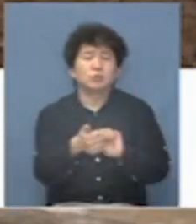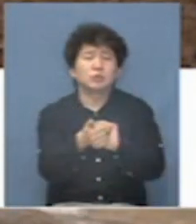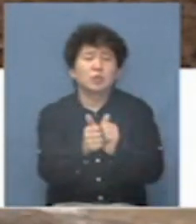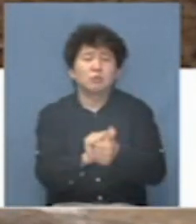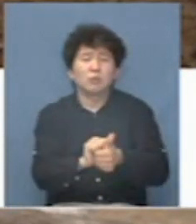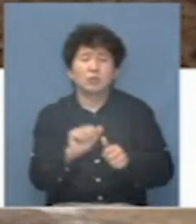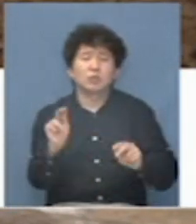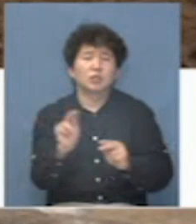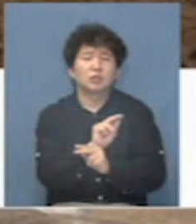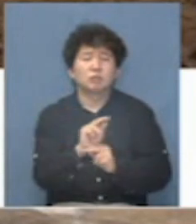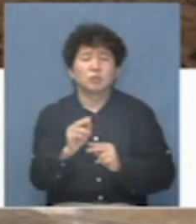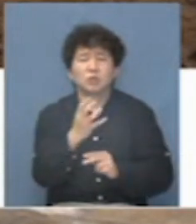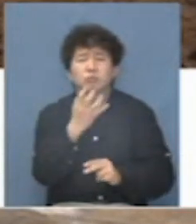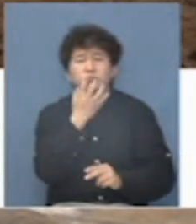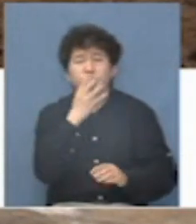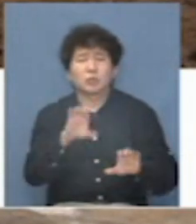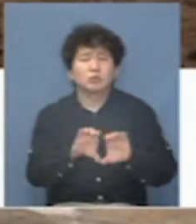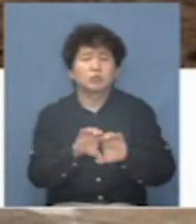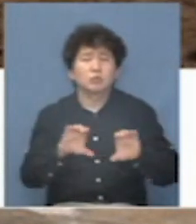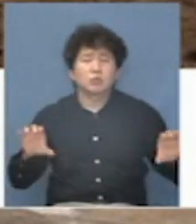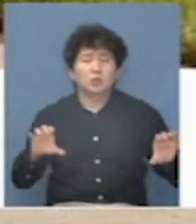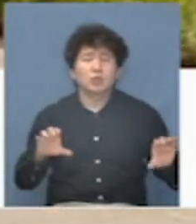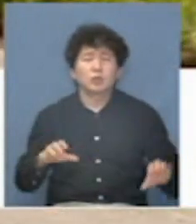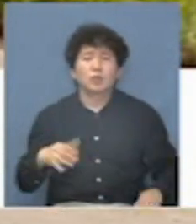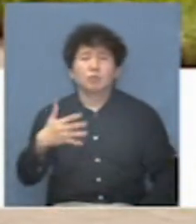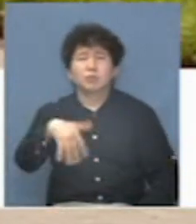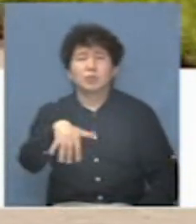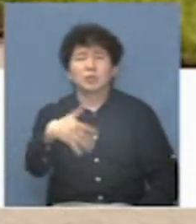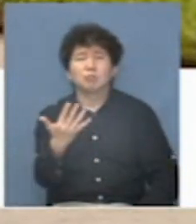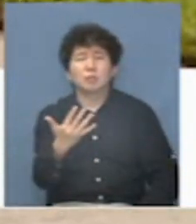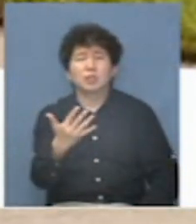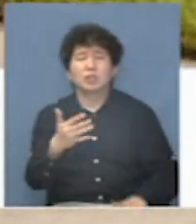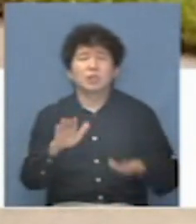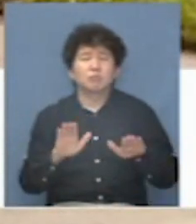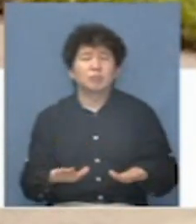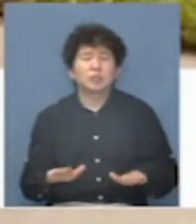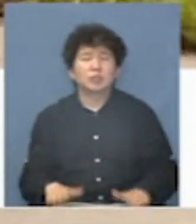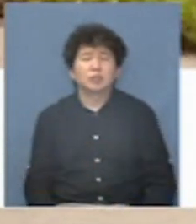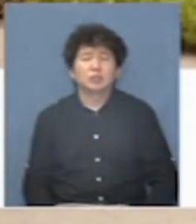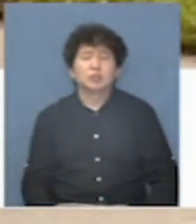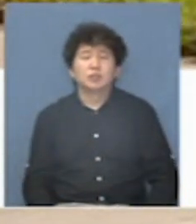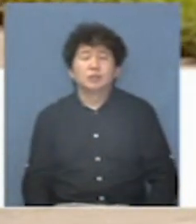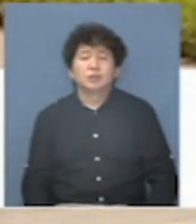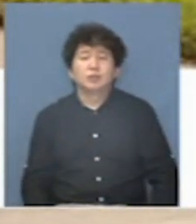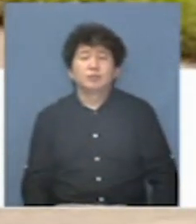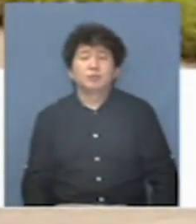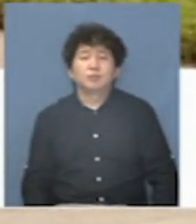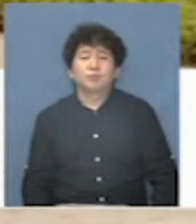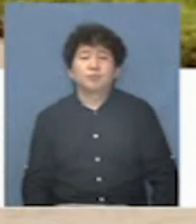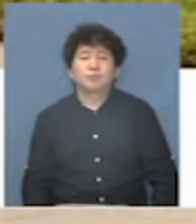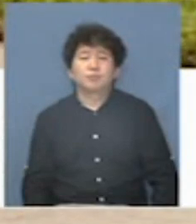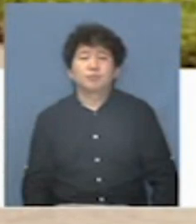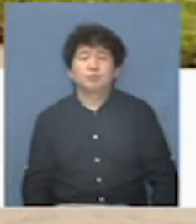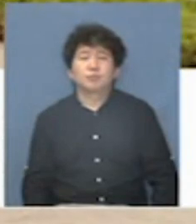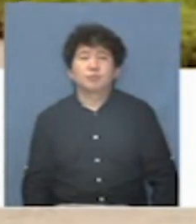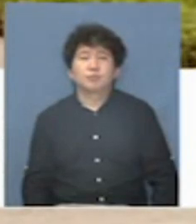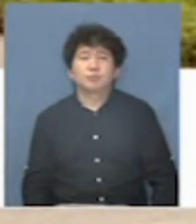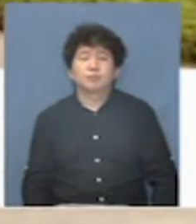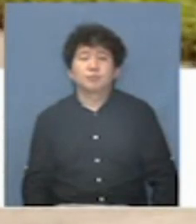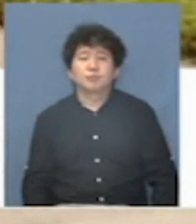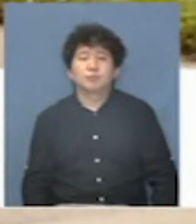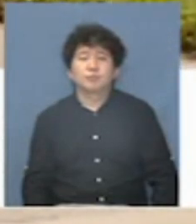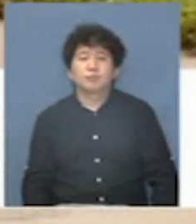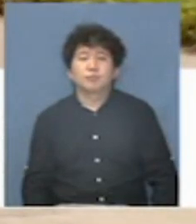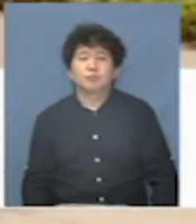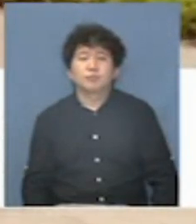и ремонт теплосетей на 55 участках. Сейчас выявлены основные аспекты – это поверхности нагрева в котельном цехе, так